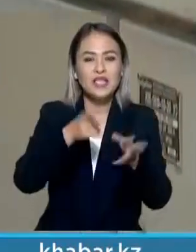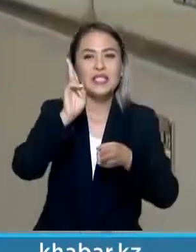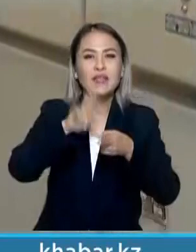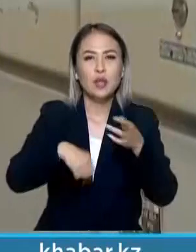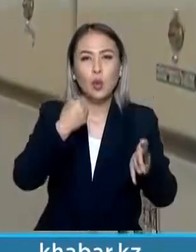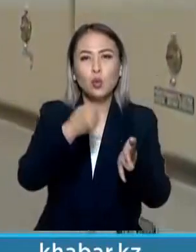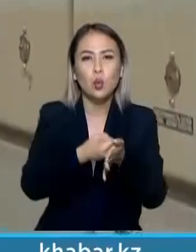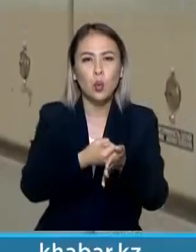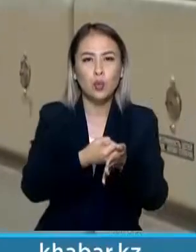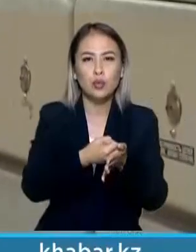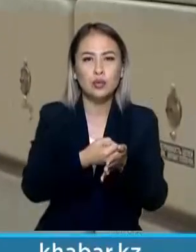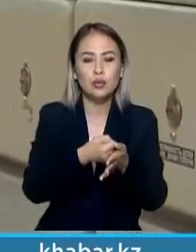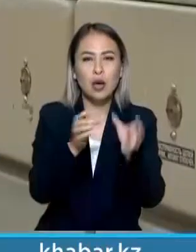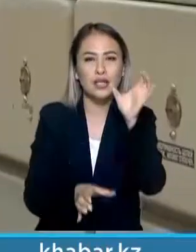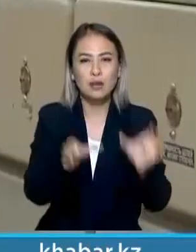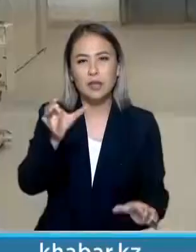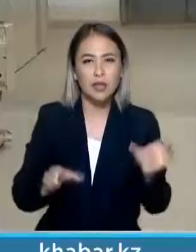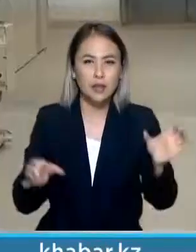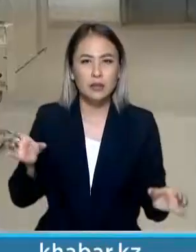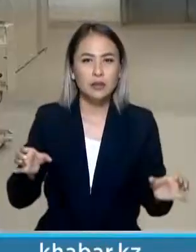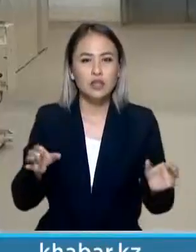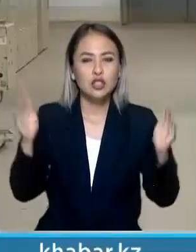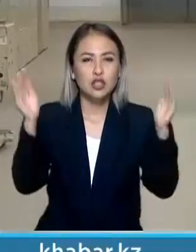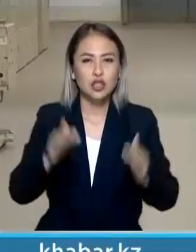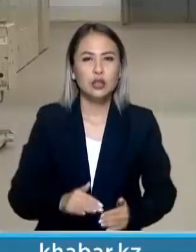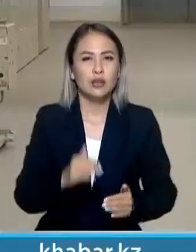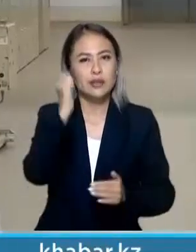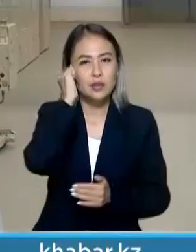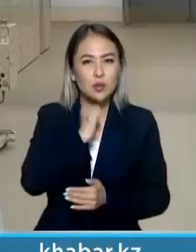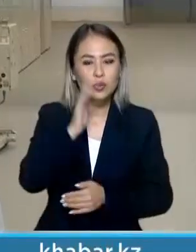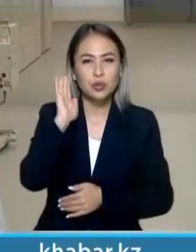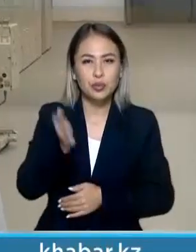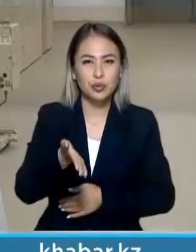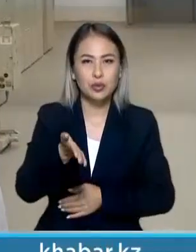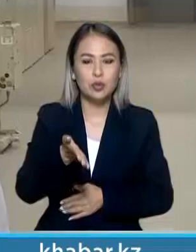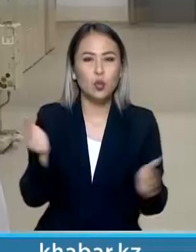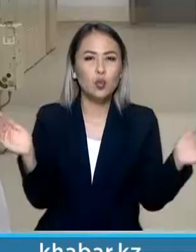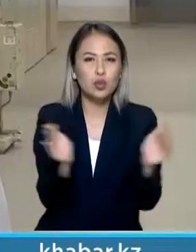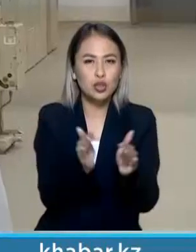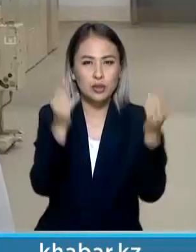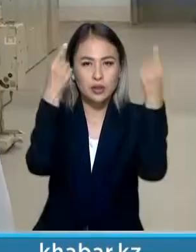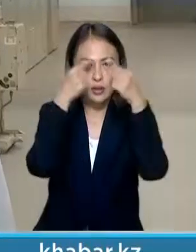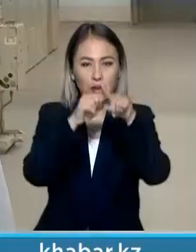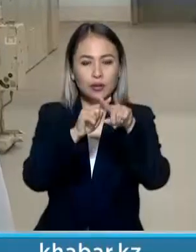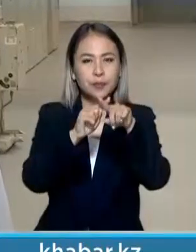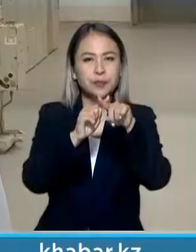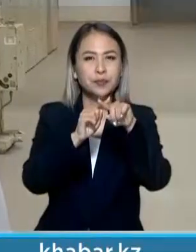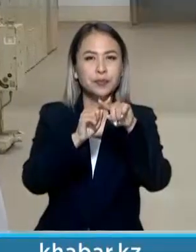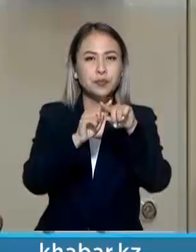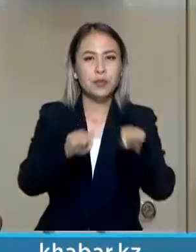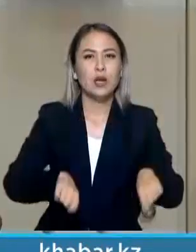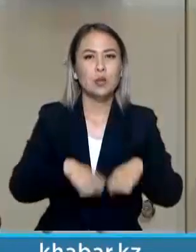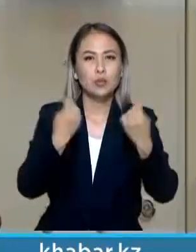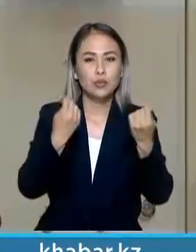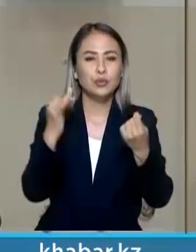до отопительного сезона, начала сезона. Снижение износа будет, уменьшение технологических